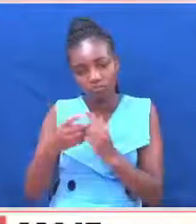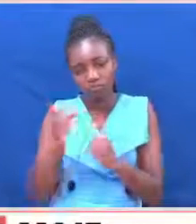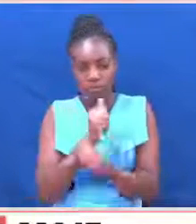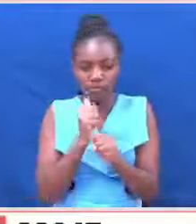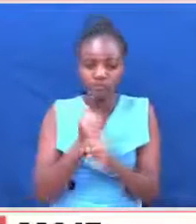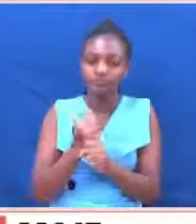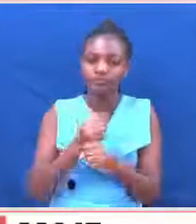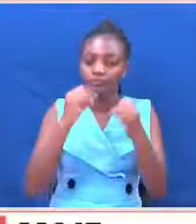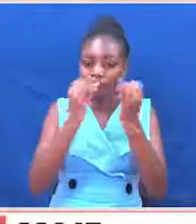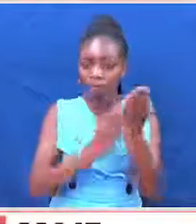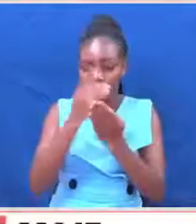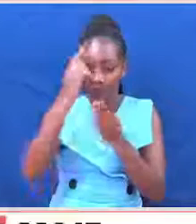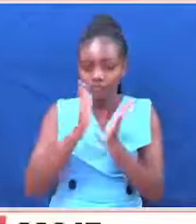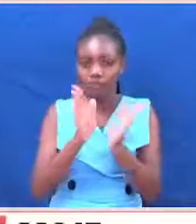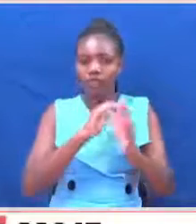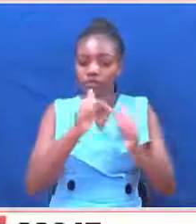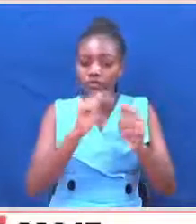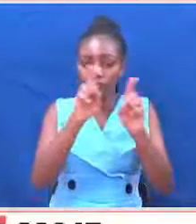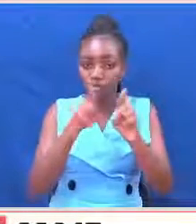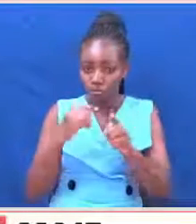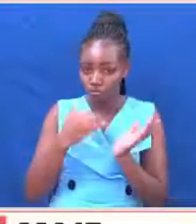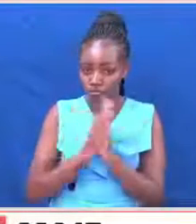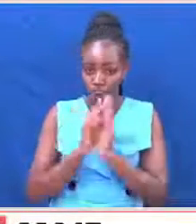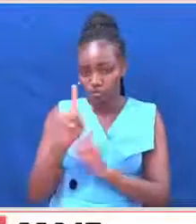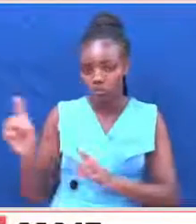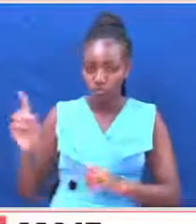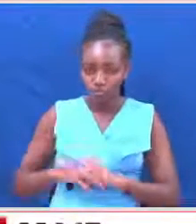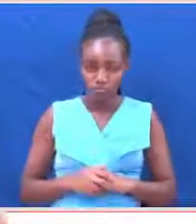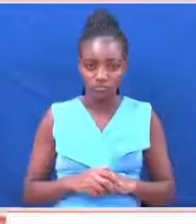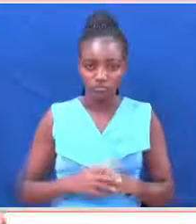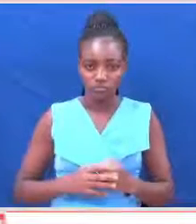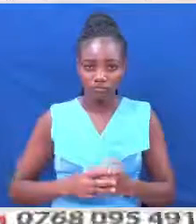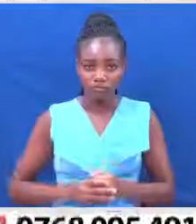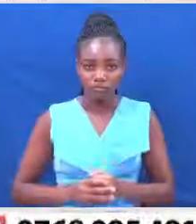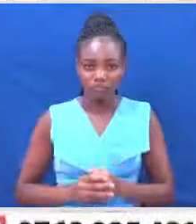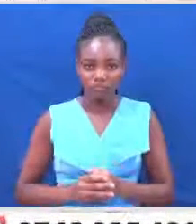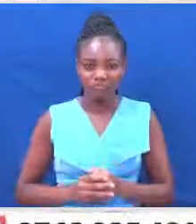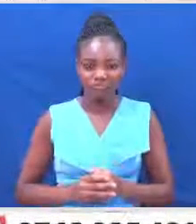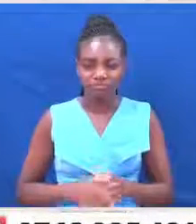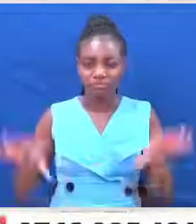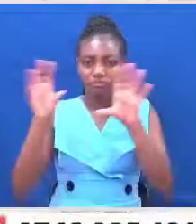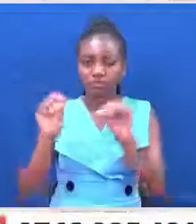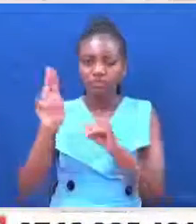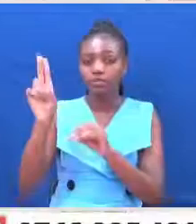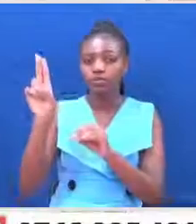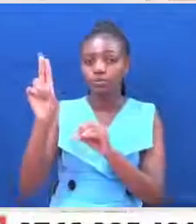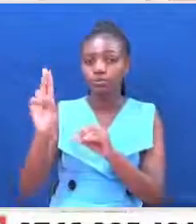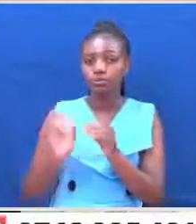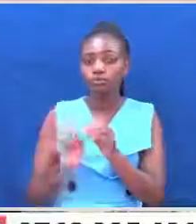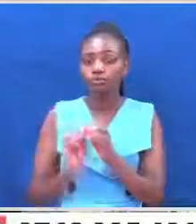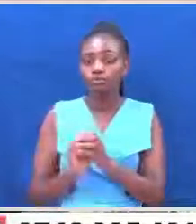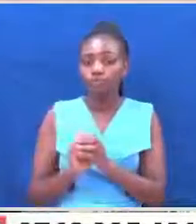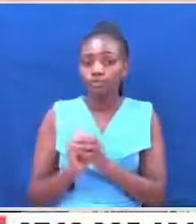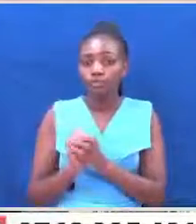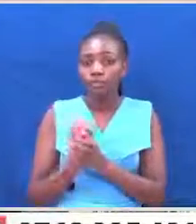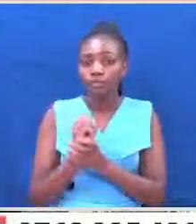huduma kwa mwananchi inaendelea, wa Mweru Mwangi na taarifa hiyo. Rais Uhuru Kenyatta kupitia kitengo